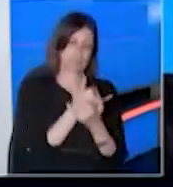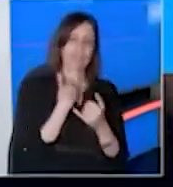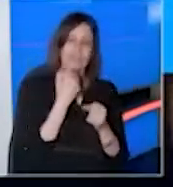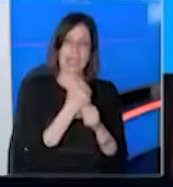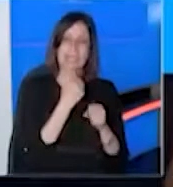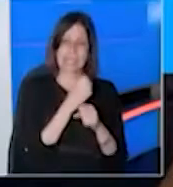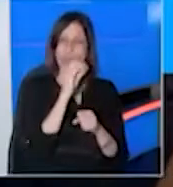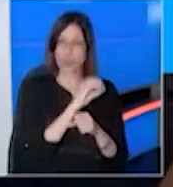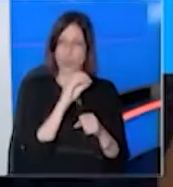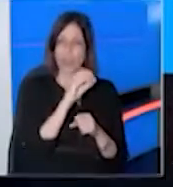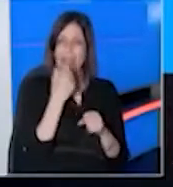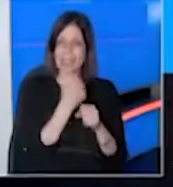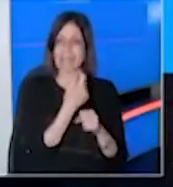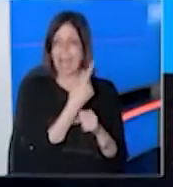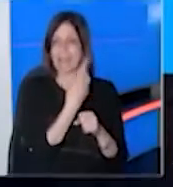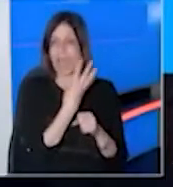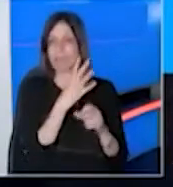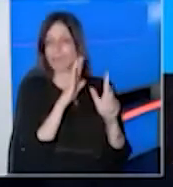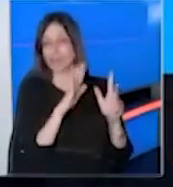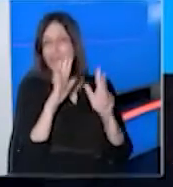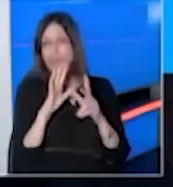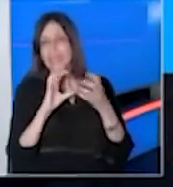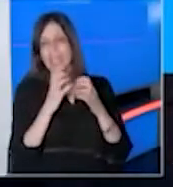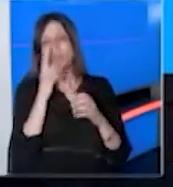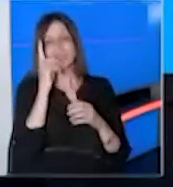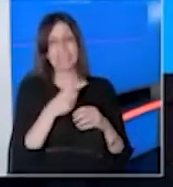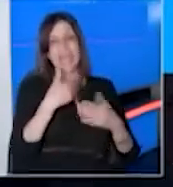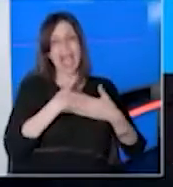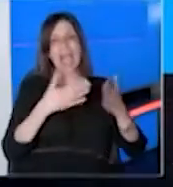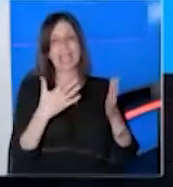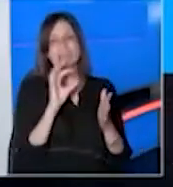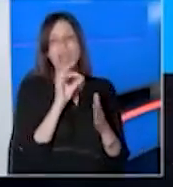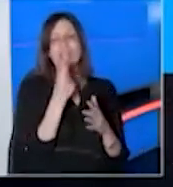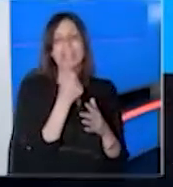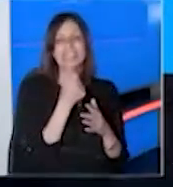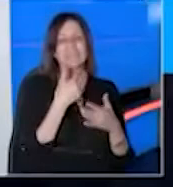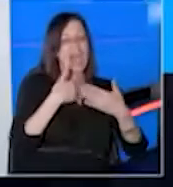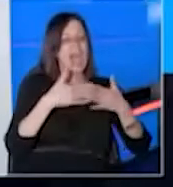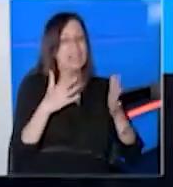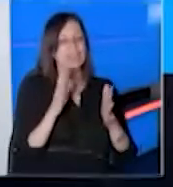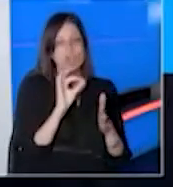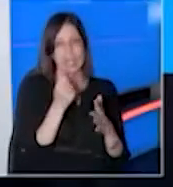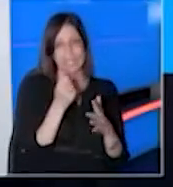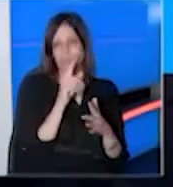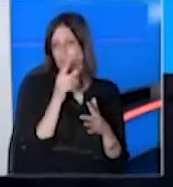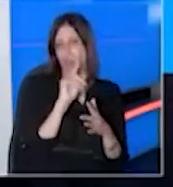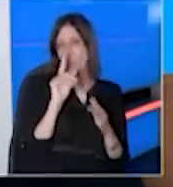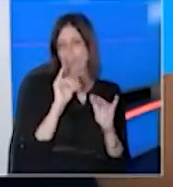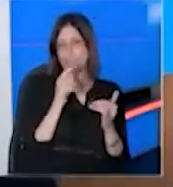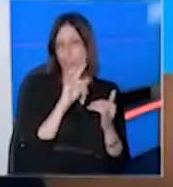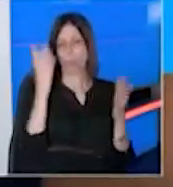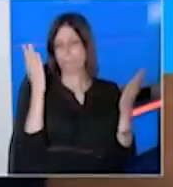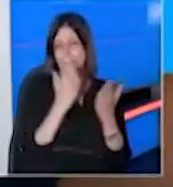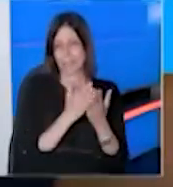גוגל, תראה לבד. לבצע 1488, קיבוץ צריך ארגזים של כסף. לא נכון. ארגזים לא של כסף. לא בנגב. כן. ולא